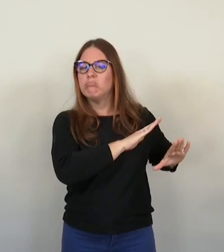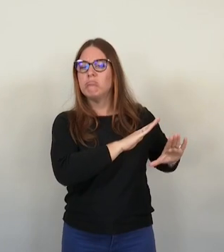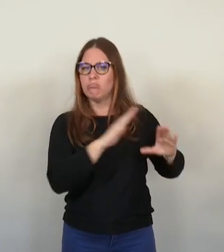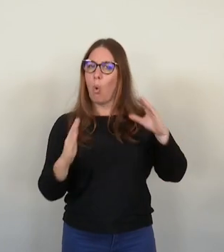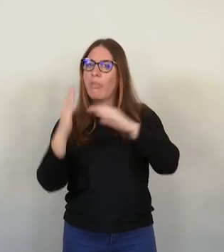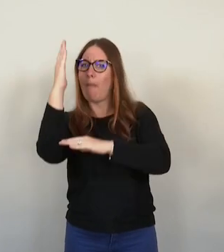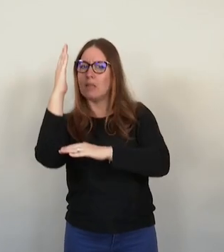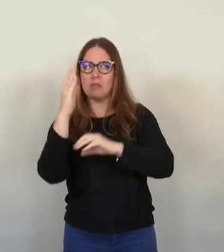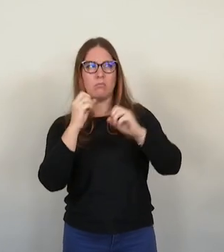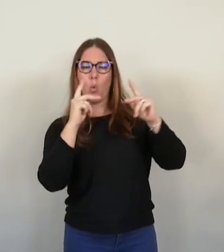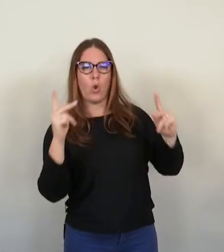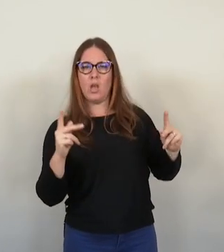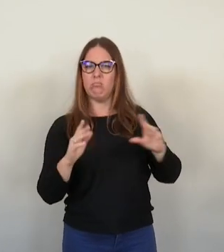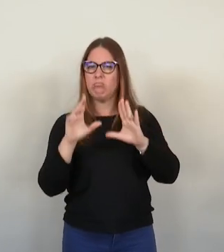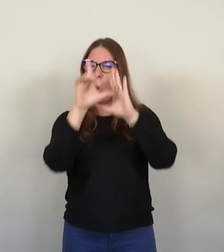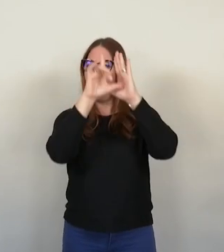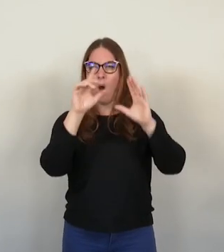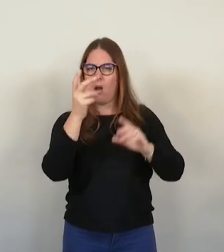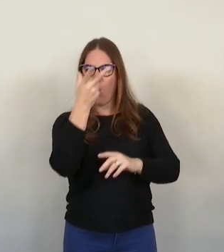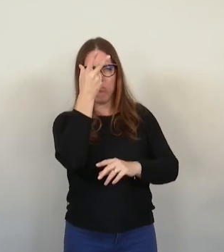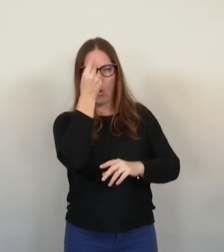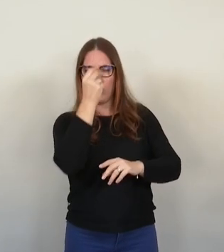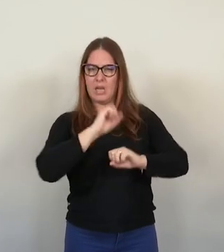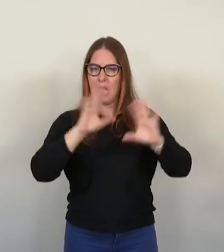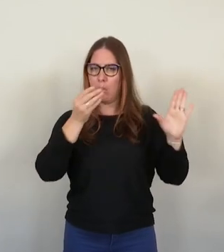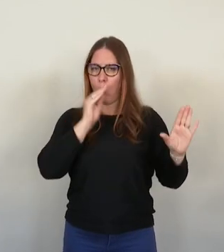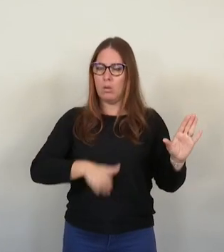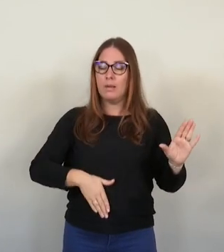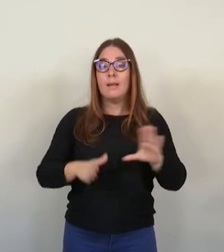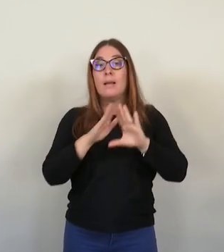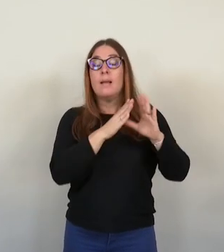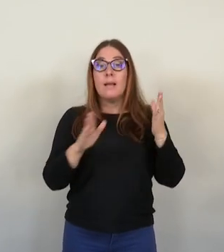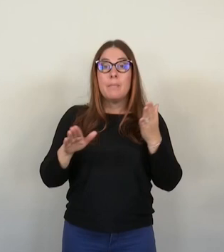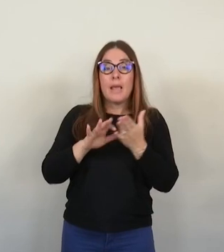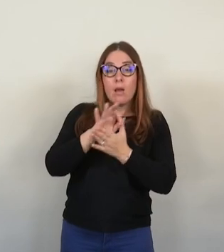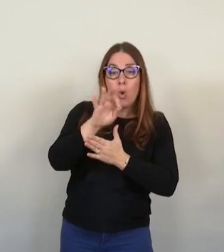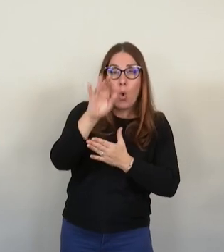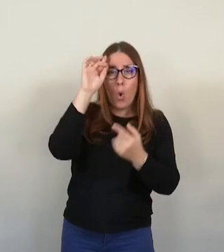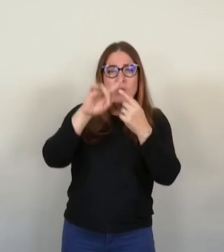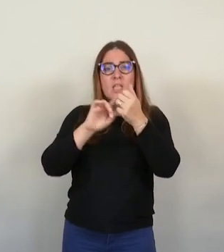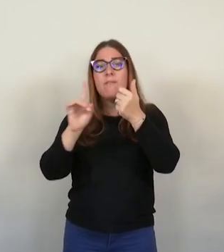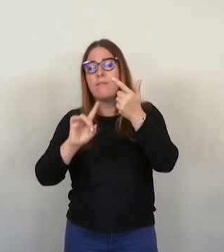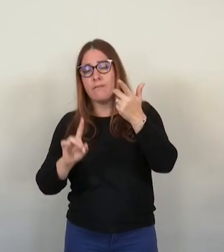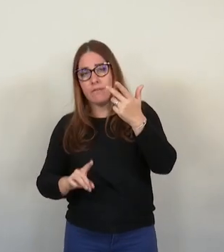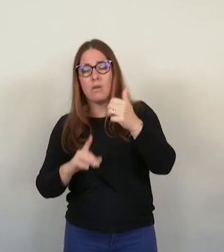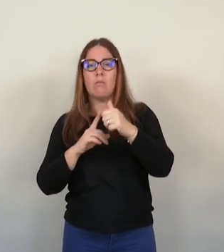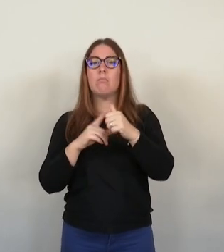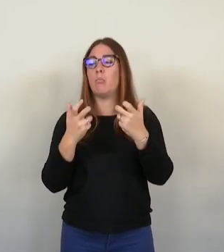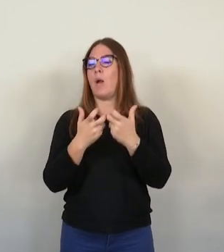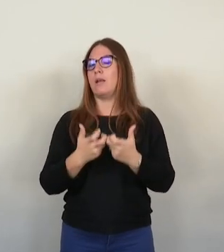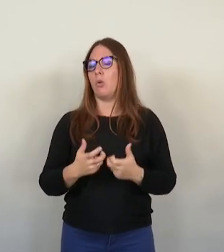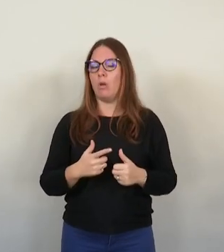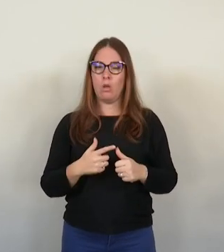et et cela nous va bien mais comprenez bien qu'à travers ces objectifs par exemple j'en cite juste quelques-uns pour illustrer mon